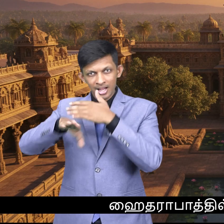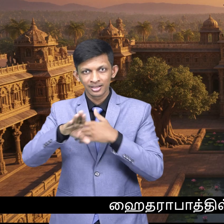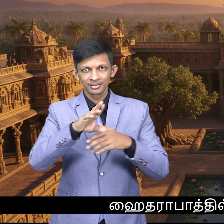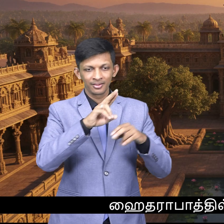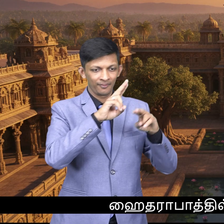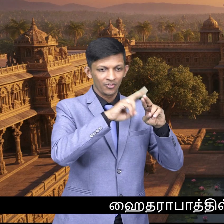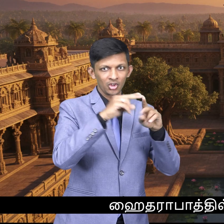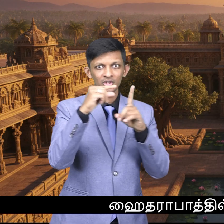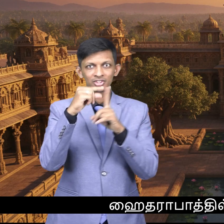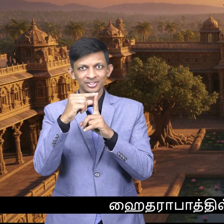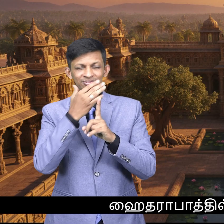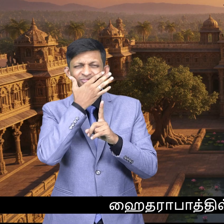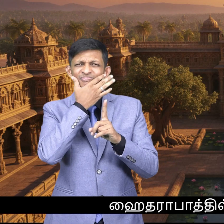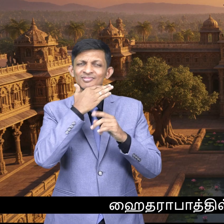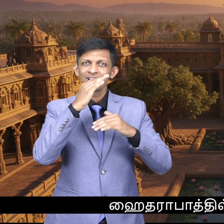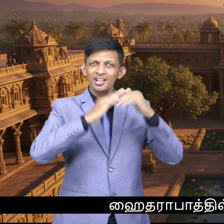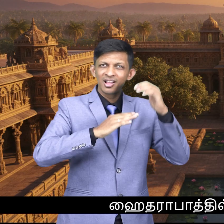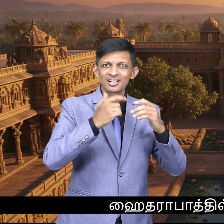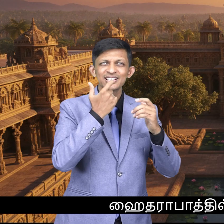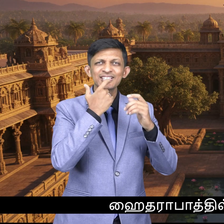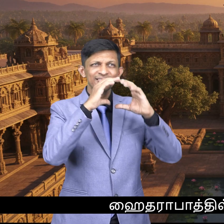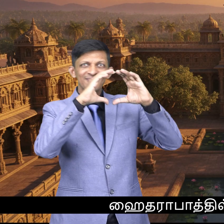ஹைதராபாத்தில் பலக்னுமா அரண்மனை.